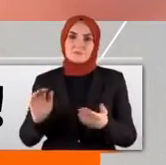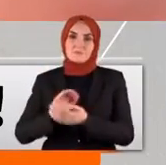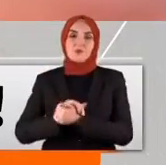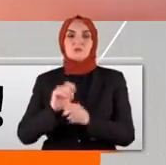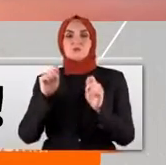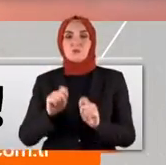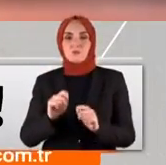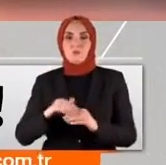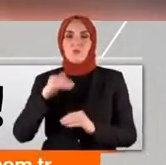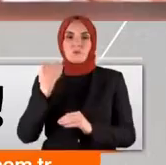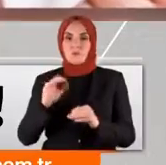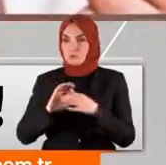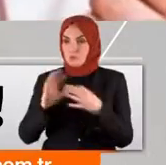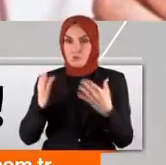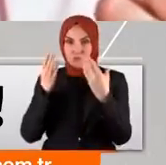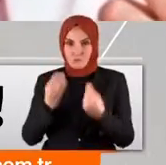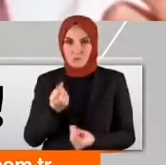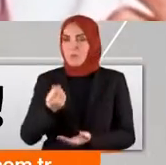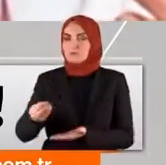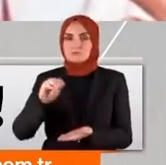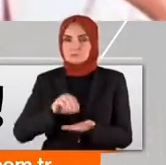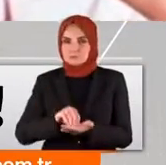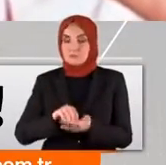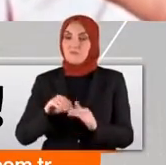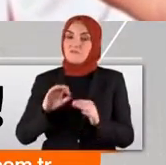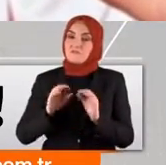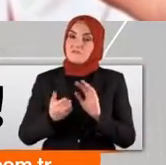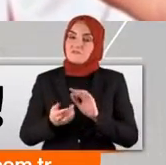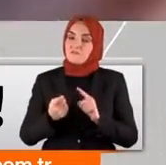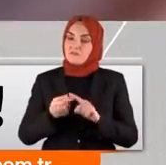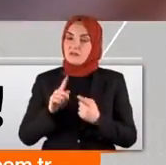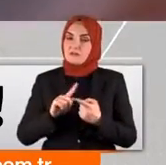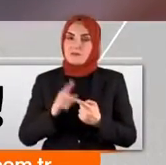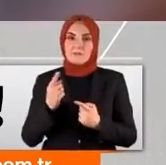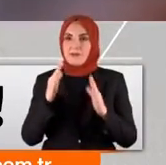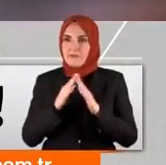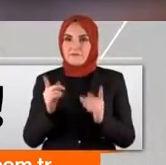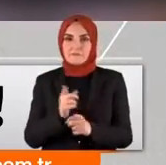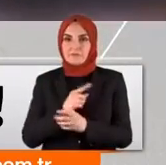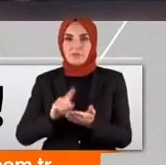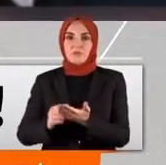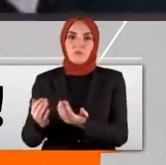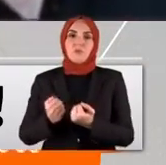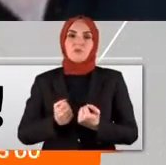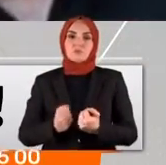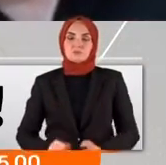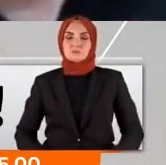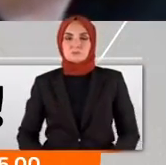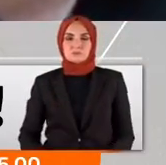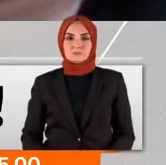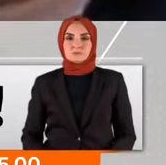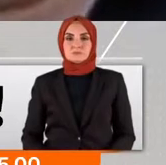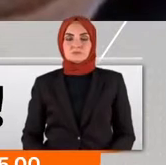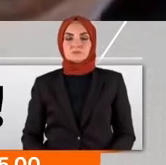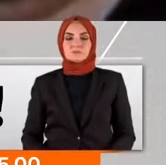sonra ya para alıyordu ya da bir gayrimenkule iddiaya göre ortak oluyordu. Niye Erdal Acar'ı yönlendiriyor? Erdal Acar sosyete